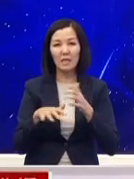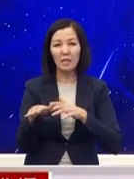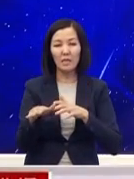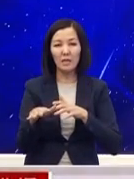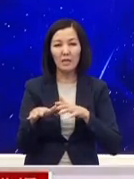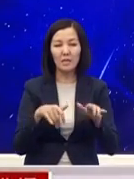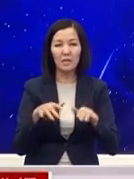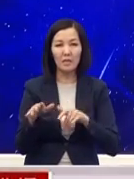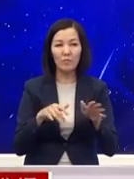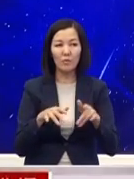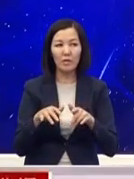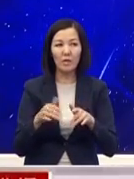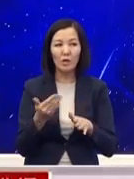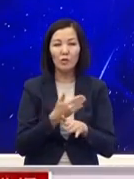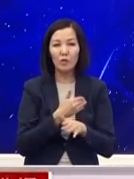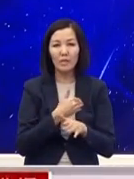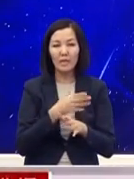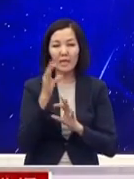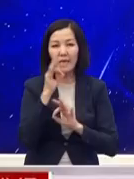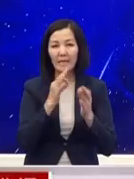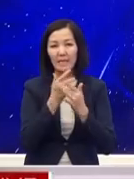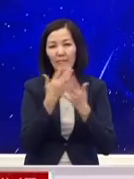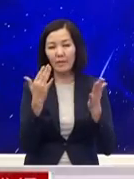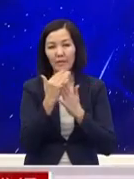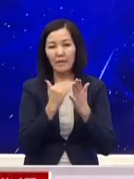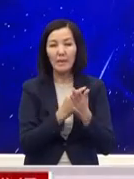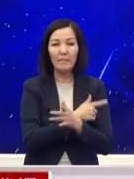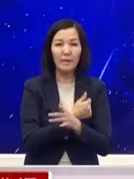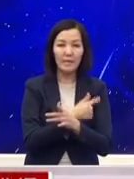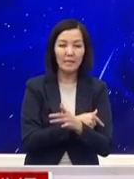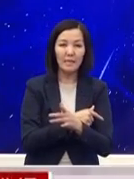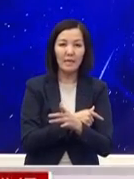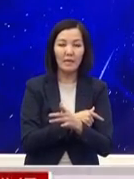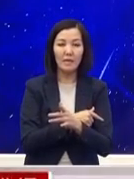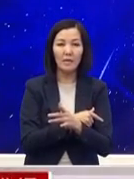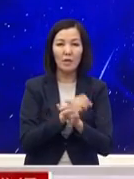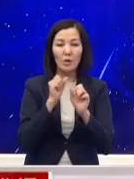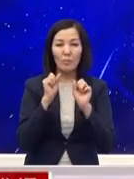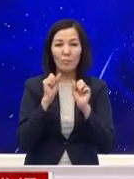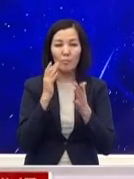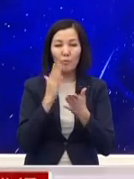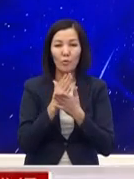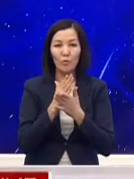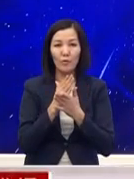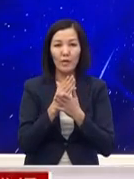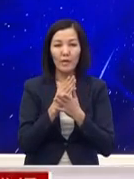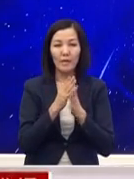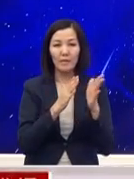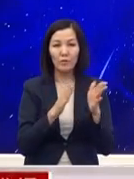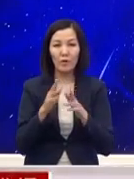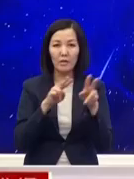бөлшек саудада неғұрлым сұранысқа ие дәрілік заттардың медициналық бұйымдардың болуына мониторингті тұрақты негізде жүргізіп